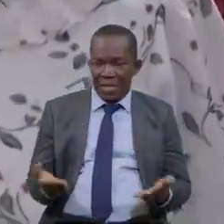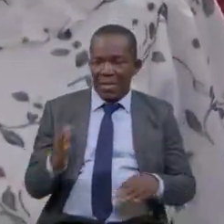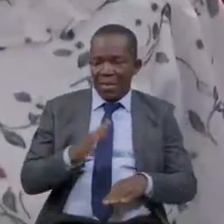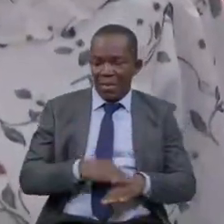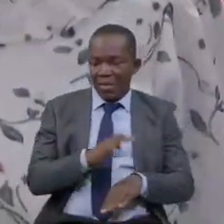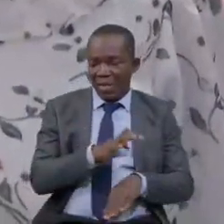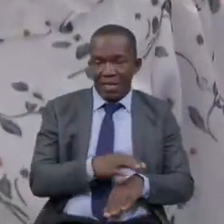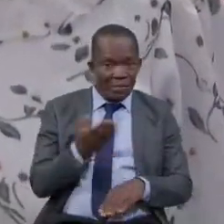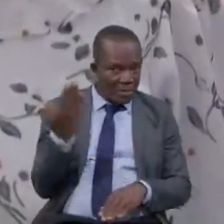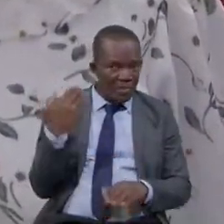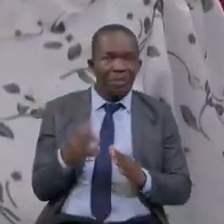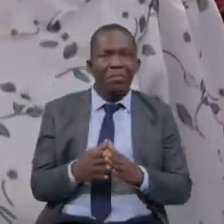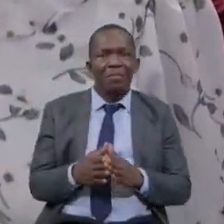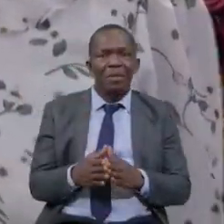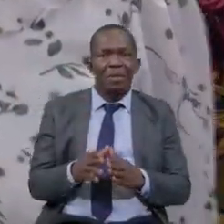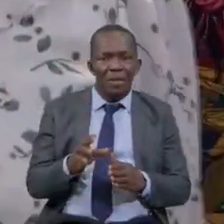l'autorisation